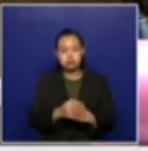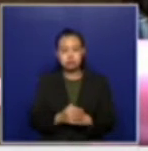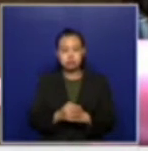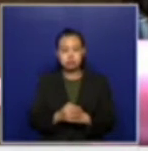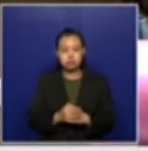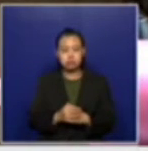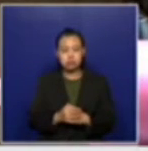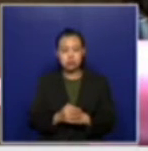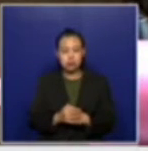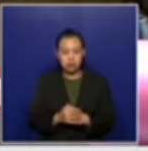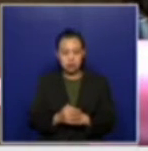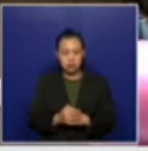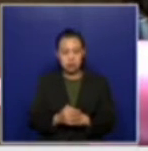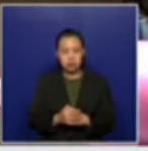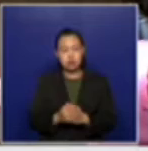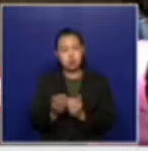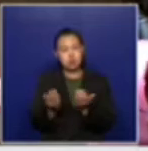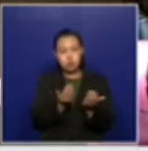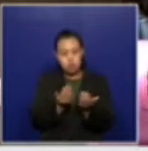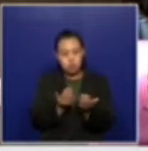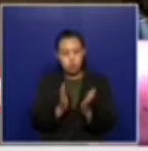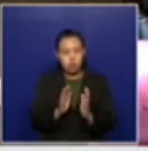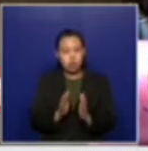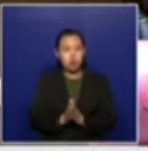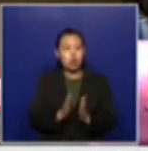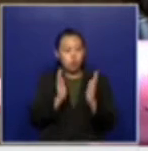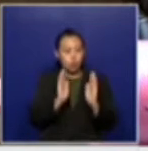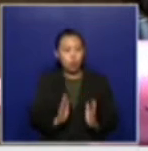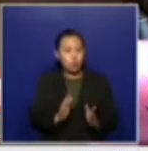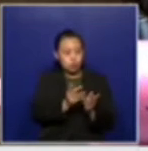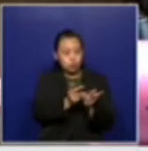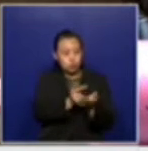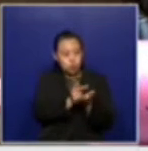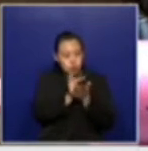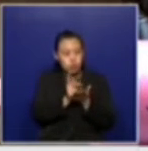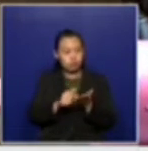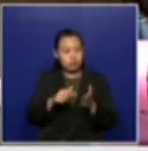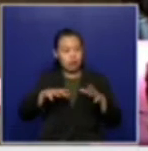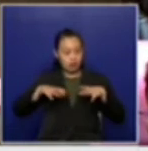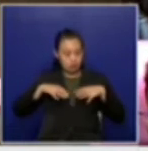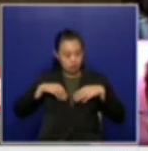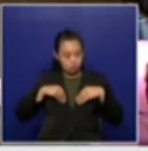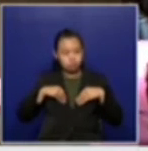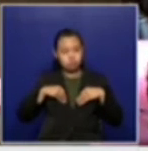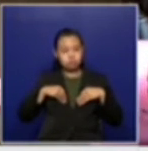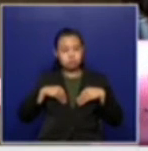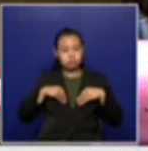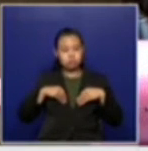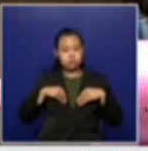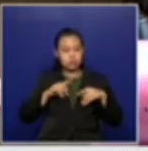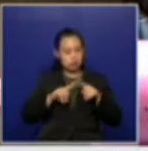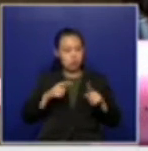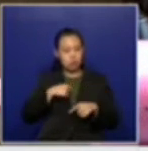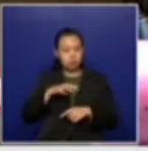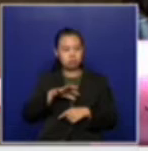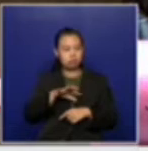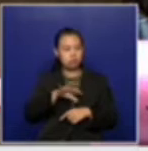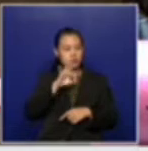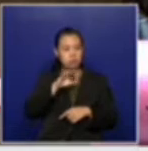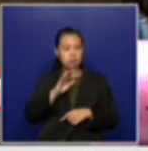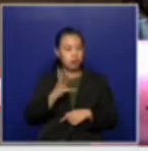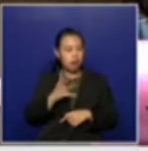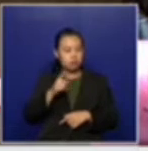เป็นความยินยอมของลูกค้าเองสภาพเหล่านี้ก็คือสภาพที่ลูกค้าไม่มีทางเลือกครับยอม